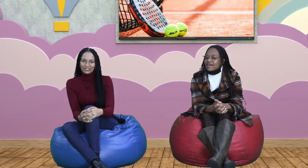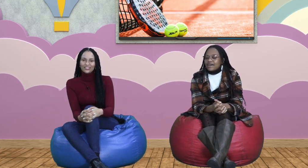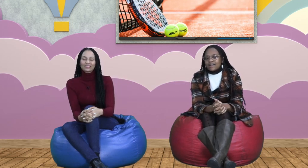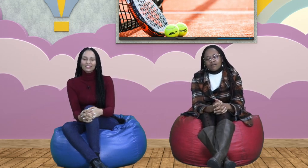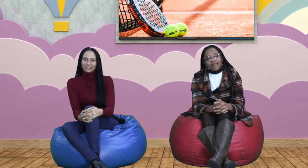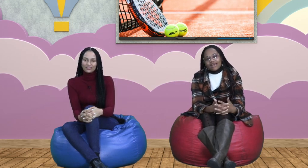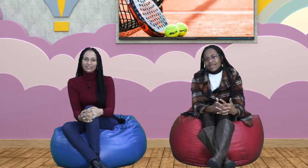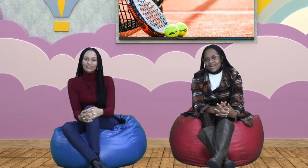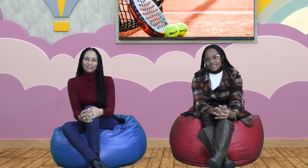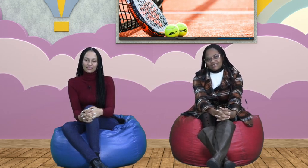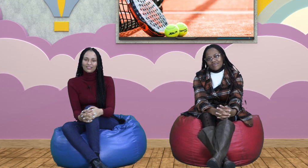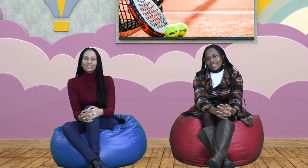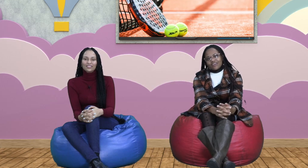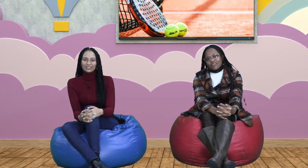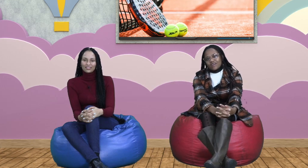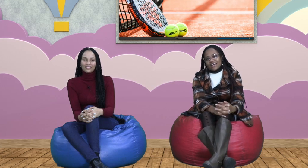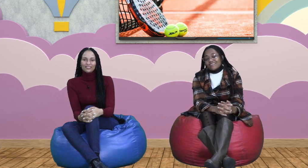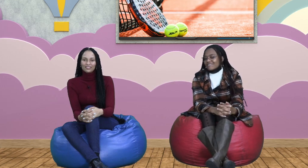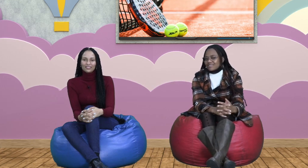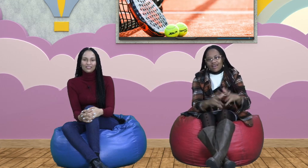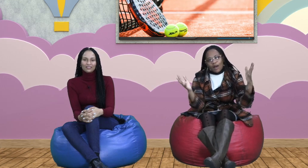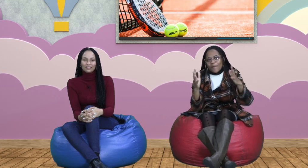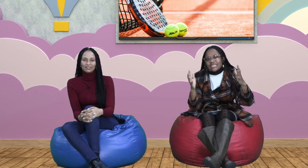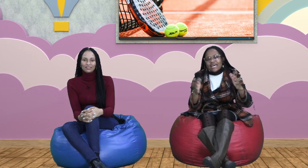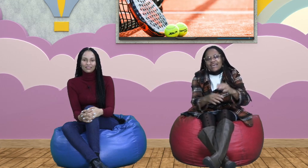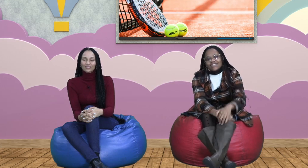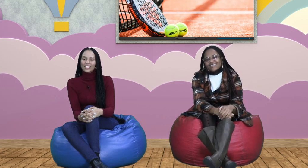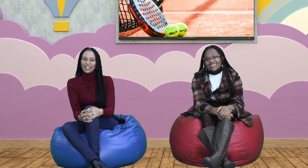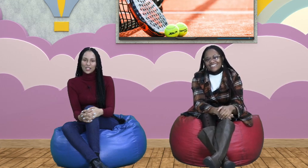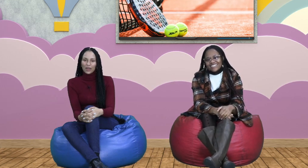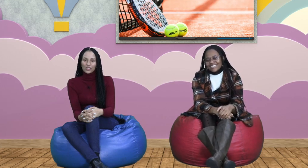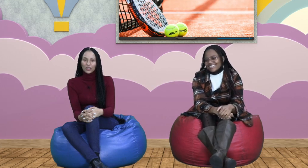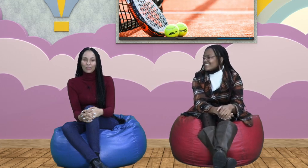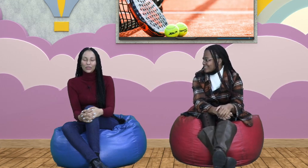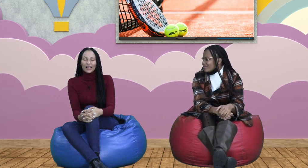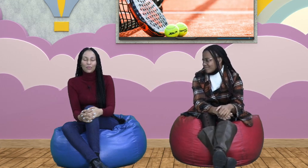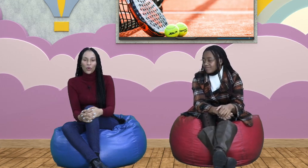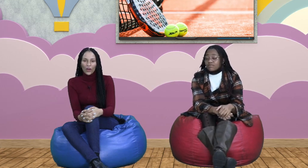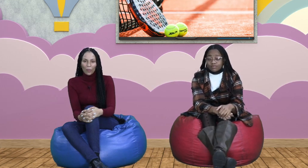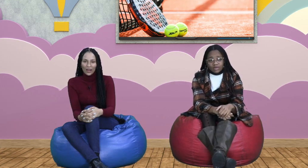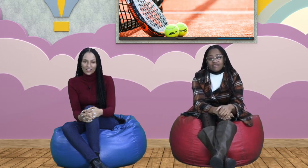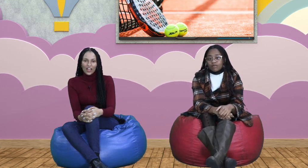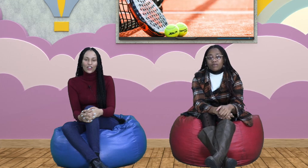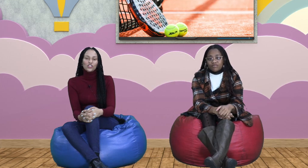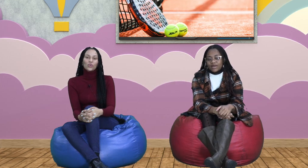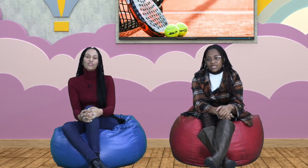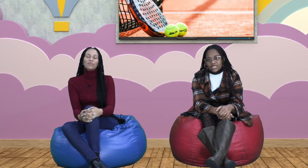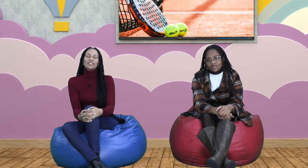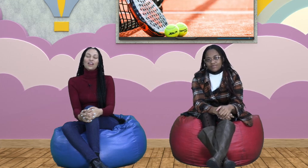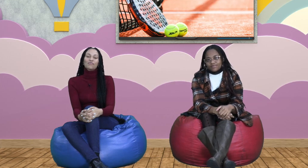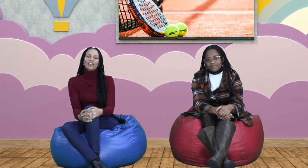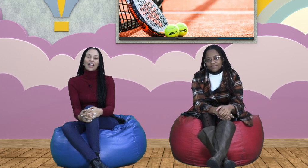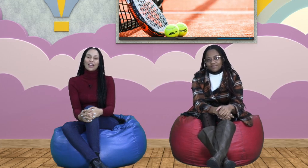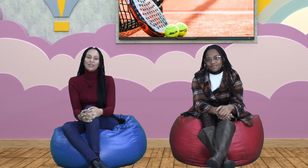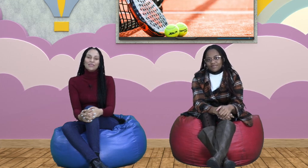hande en bly in die huis. Van hierdie corona is buite. Dit is buite, so julle moet julle mooi oppas. Asseblief, So van maatjies.